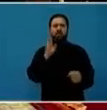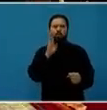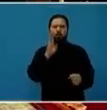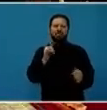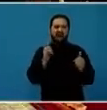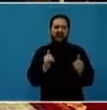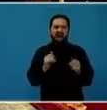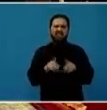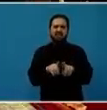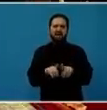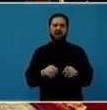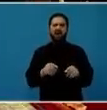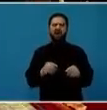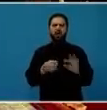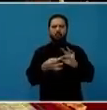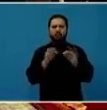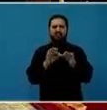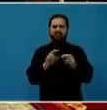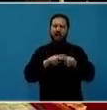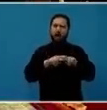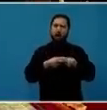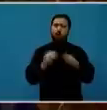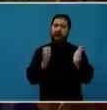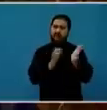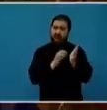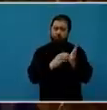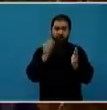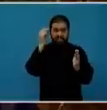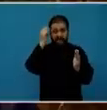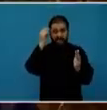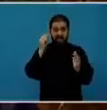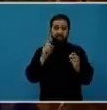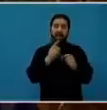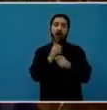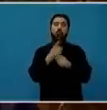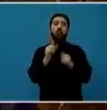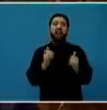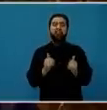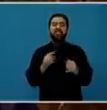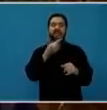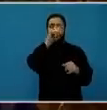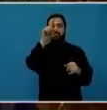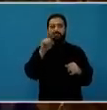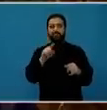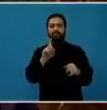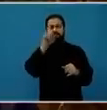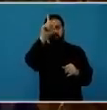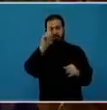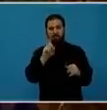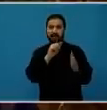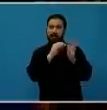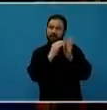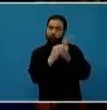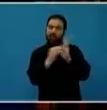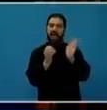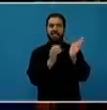asemenea formule. Cum ar trebui să ne gândim la lucrurile acestea? În primul rând